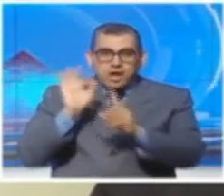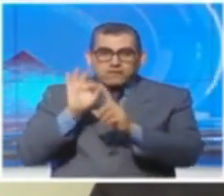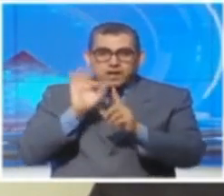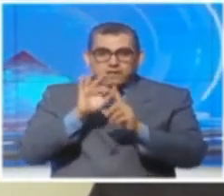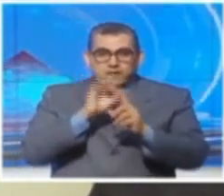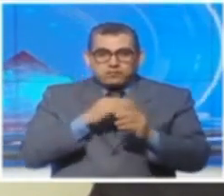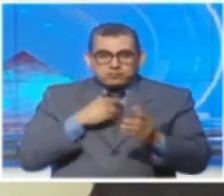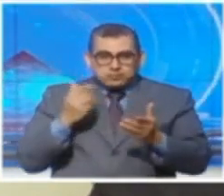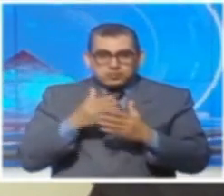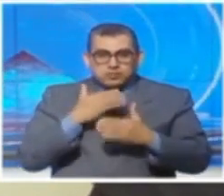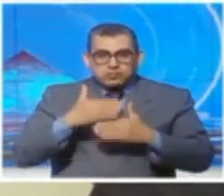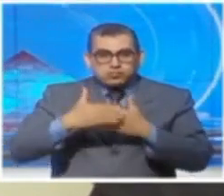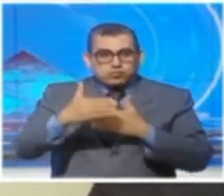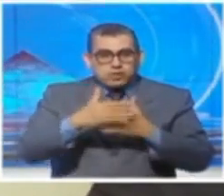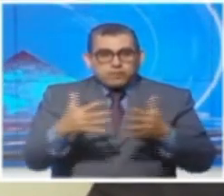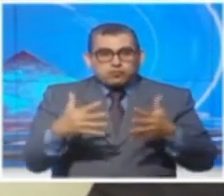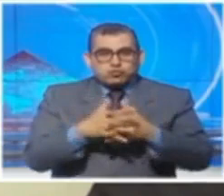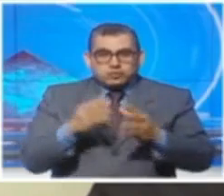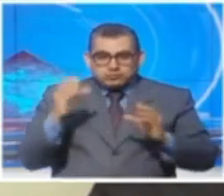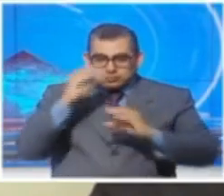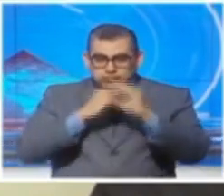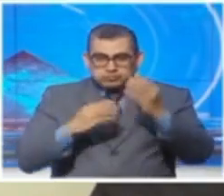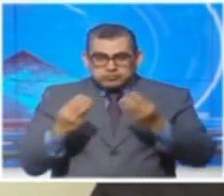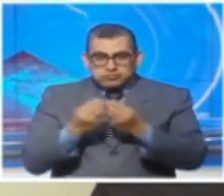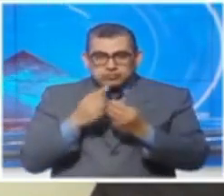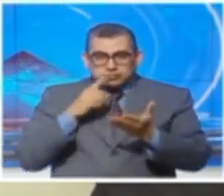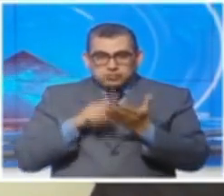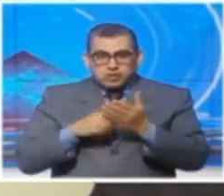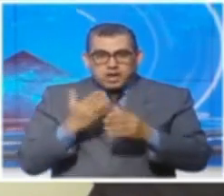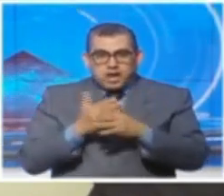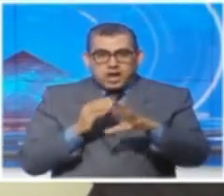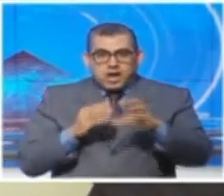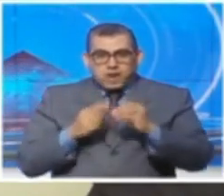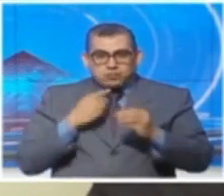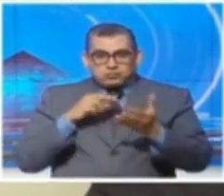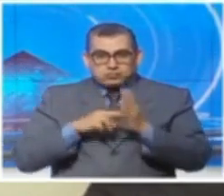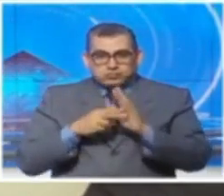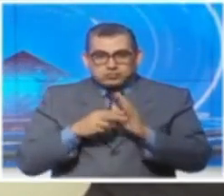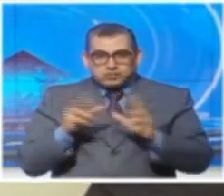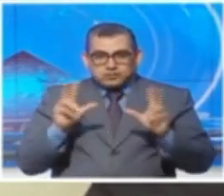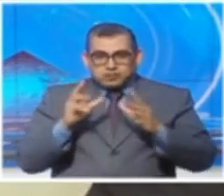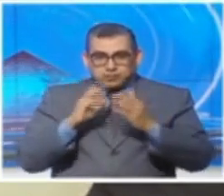رؤى ومساحات مشتركة تعبد الطريق نحو الجمهورية الجديدة.